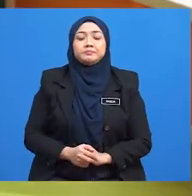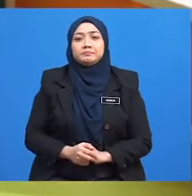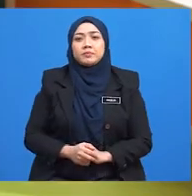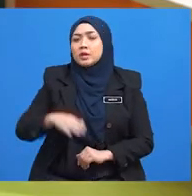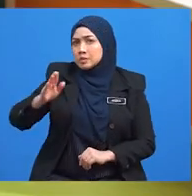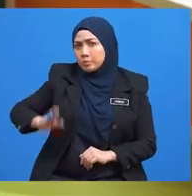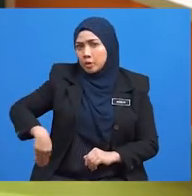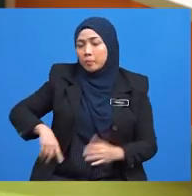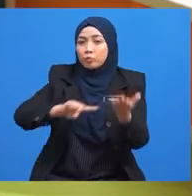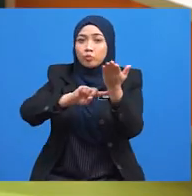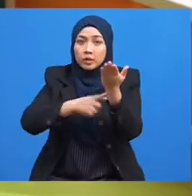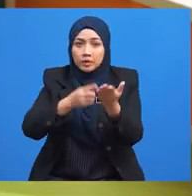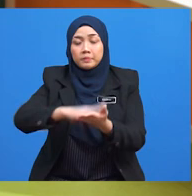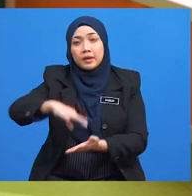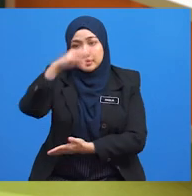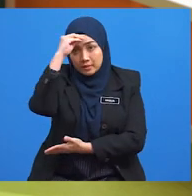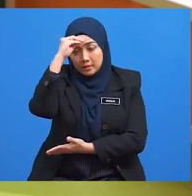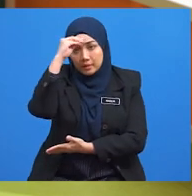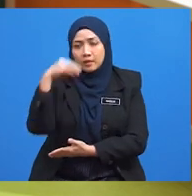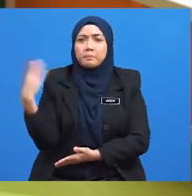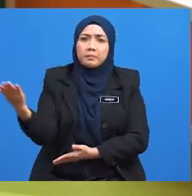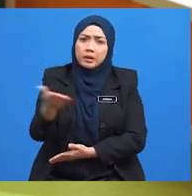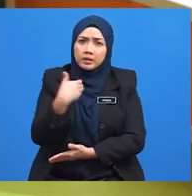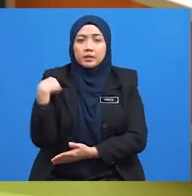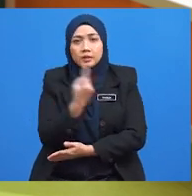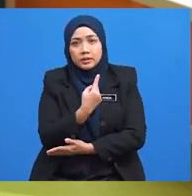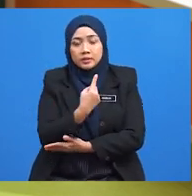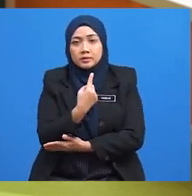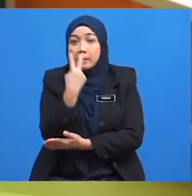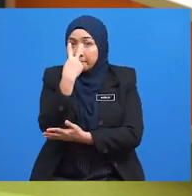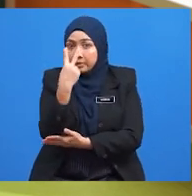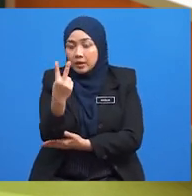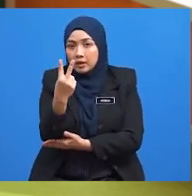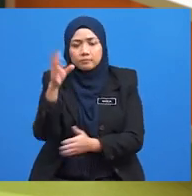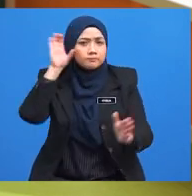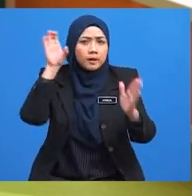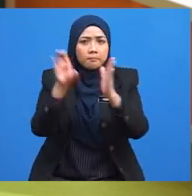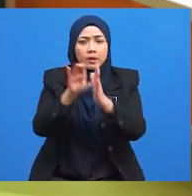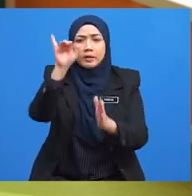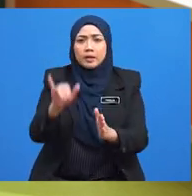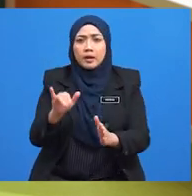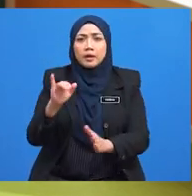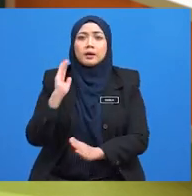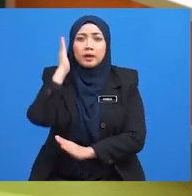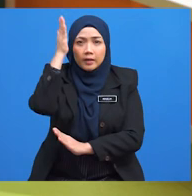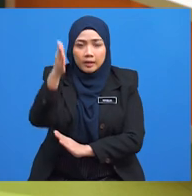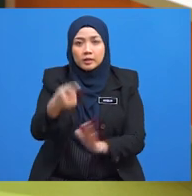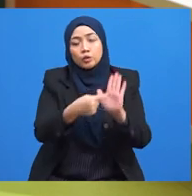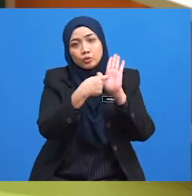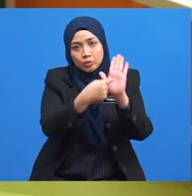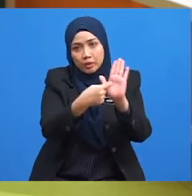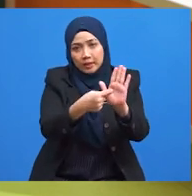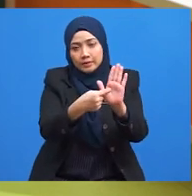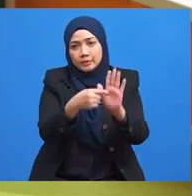Sebelum pembelajaran hari ini bermula, mari kita bersama-sama melihat gambar yang akan dipaparkan.